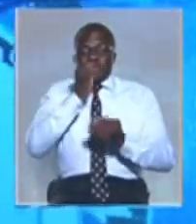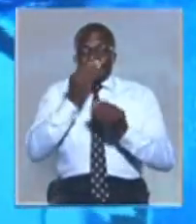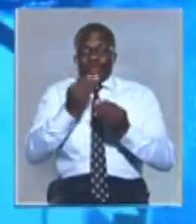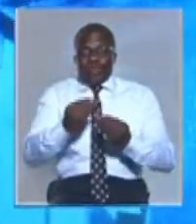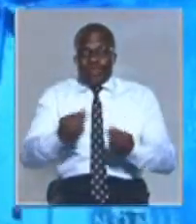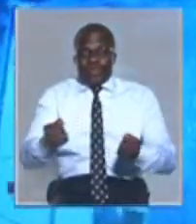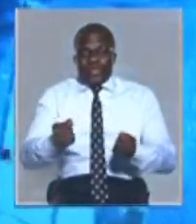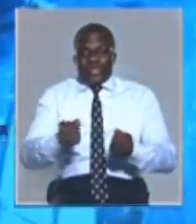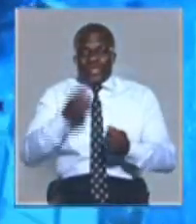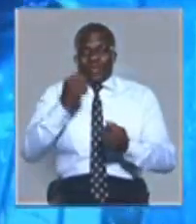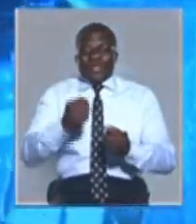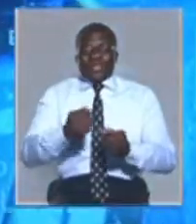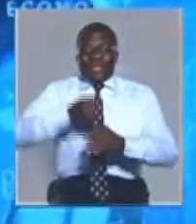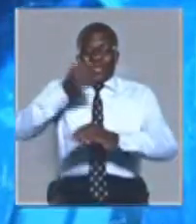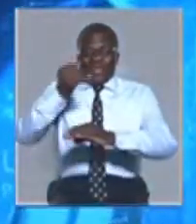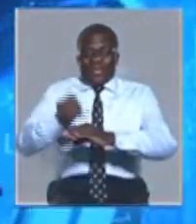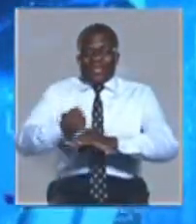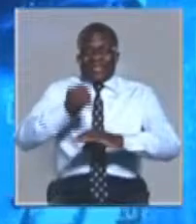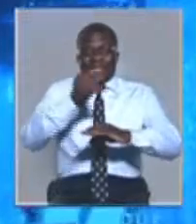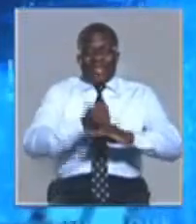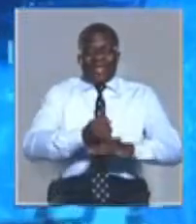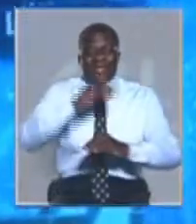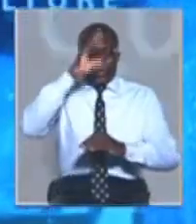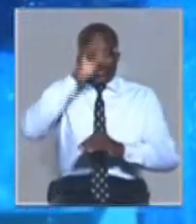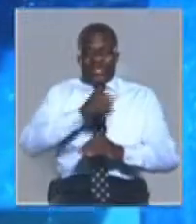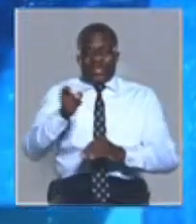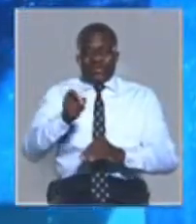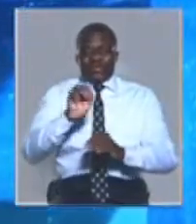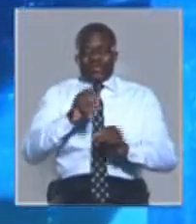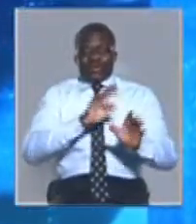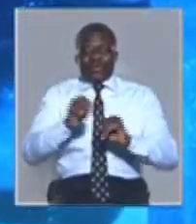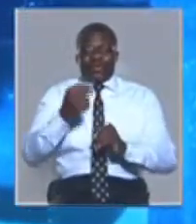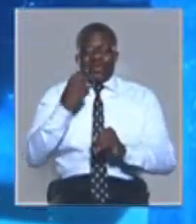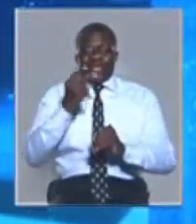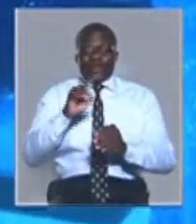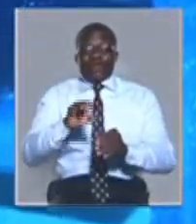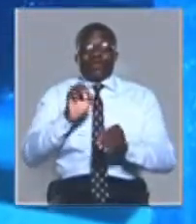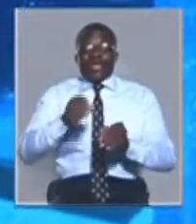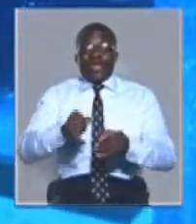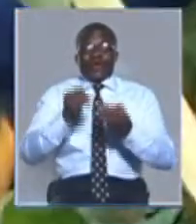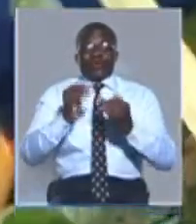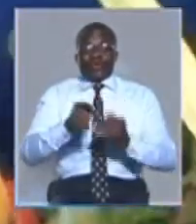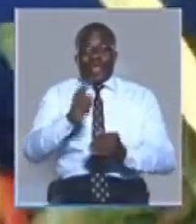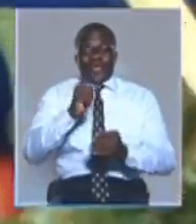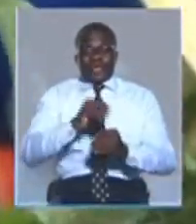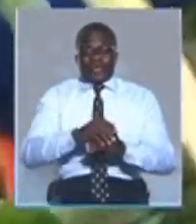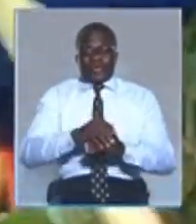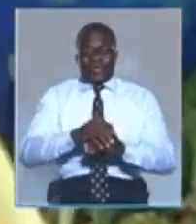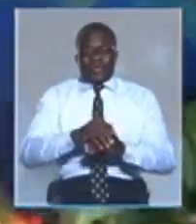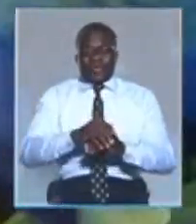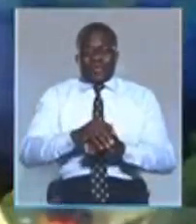à cause de la forte installation humaine? C'est ce que nous fait découvrir William Tchoki dans ce reportage.